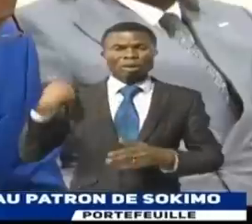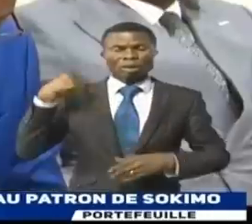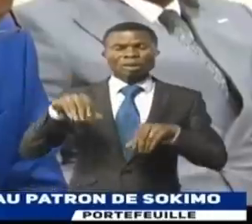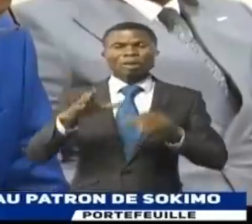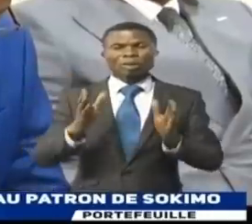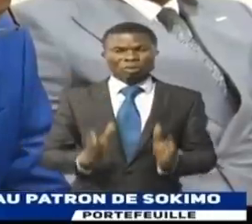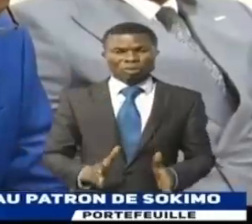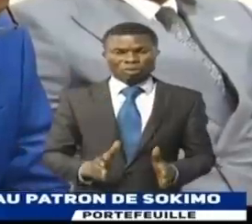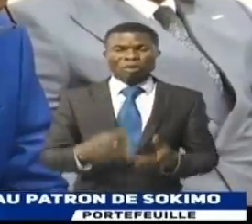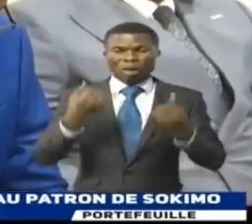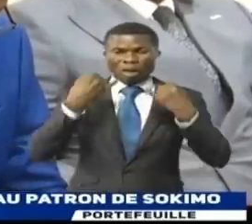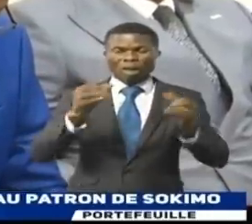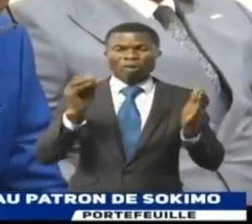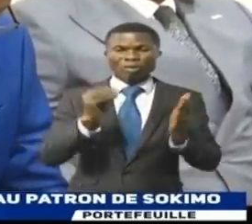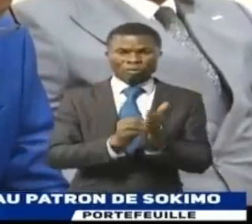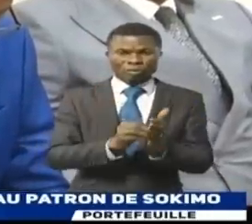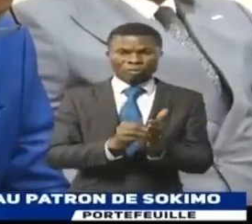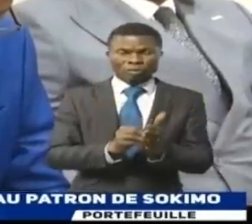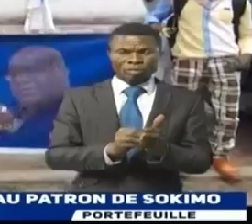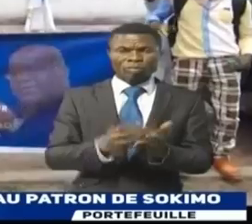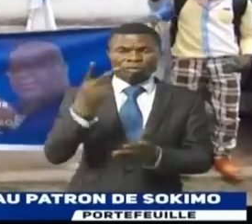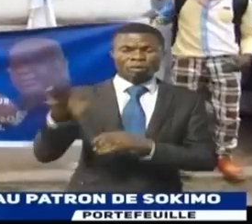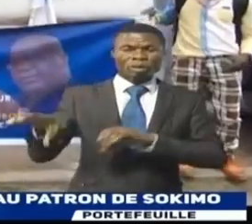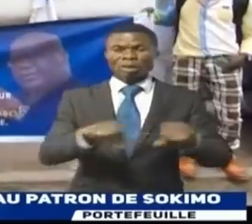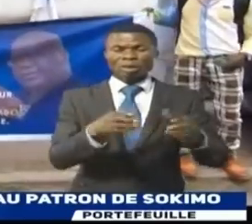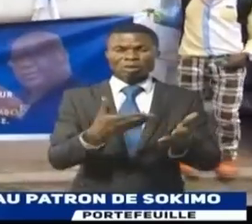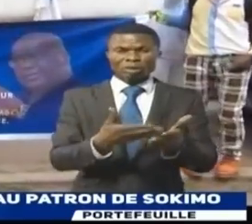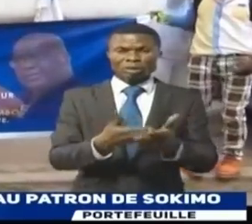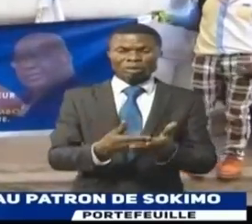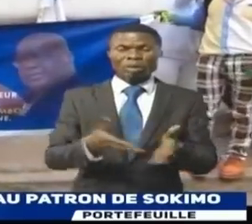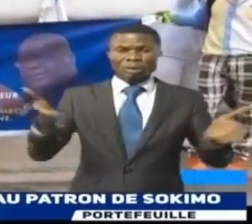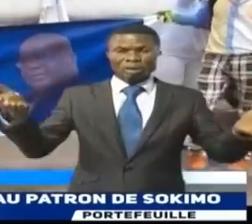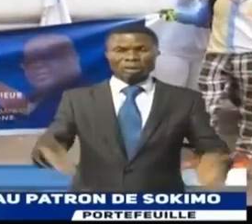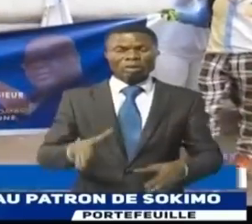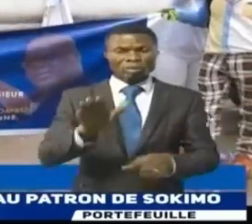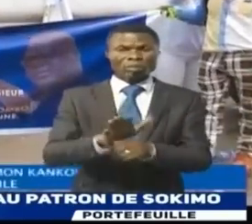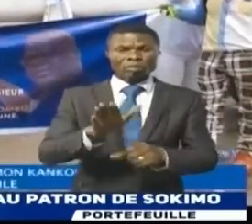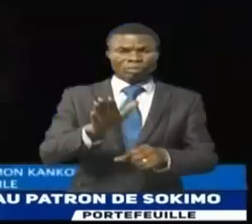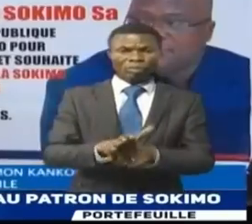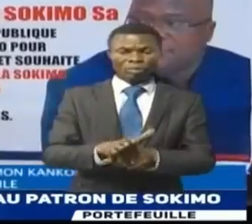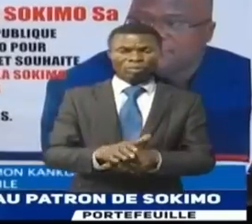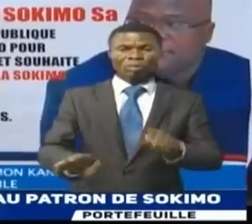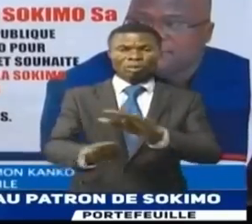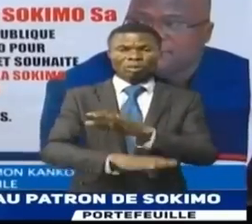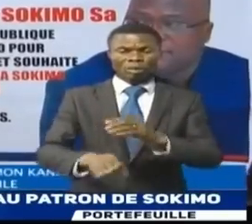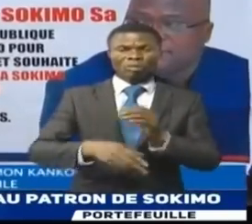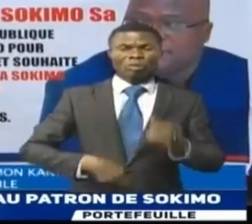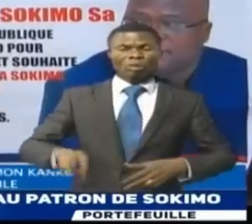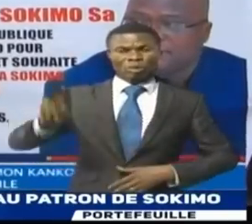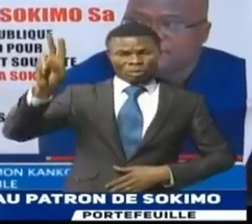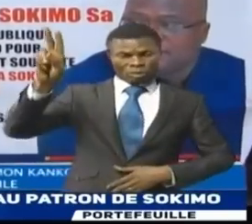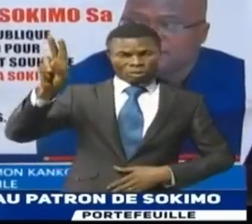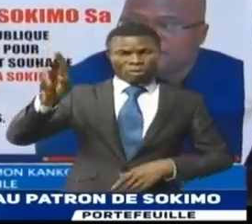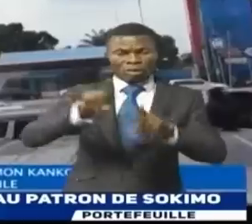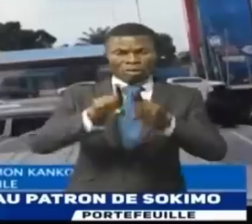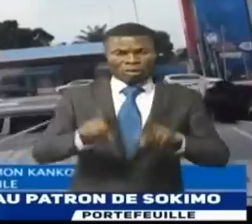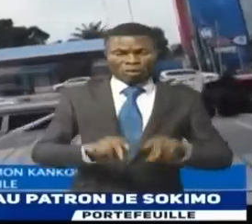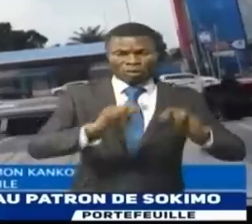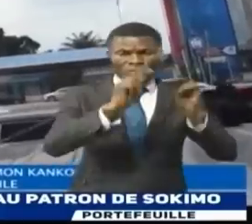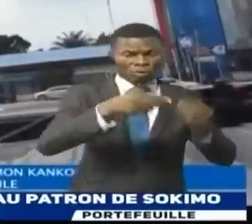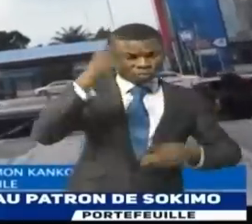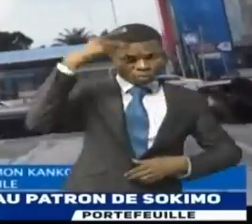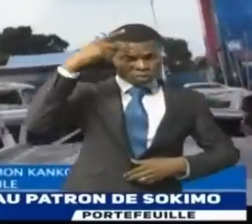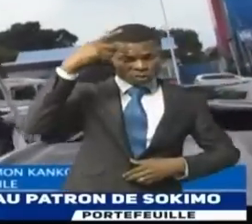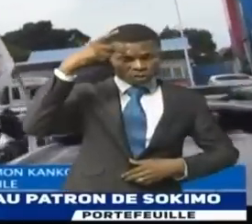congolais. Signalons également à ces deux cérémonies la présence massive de la base de l'UDPS et celle du